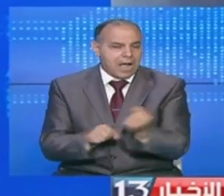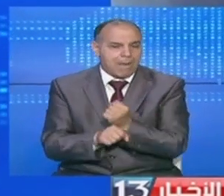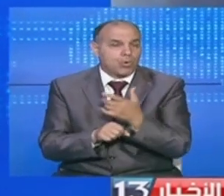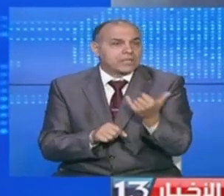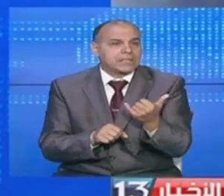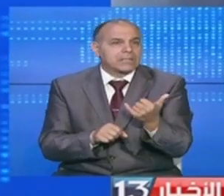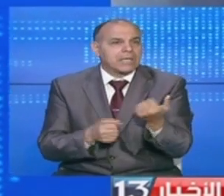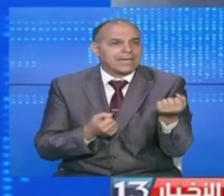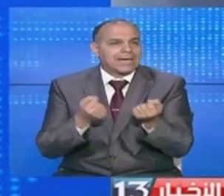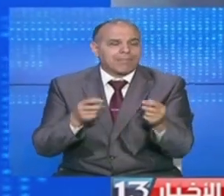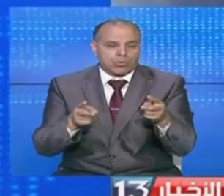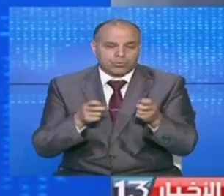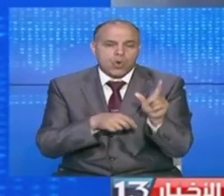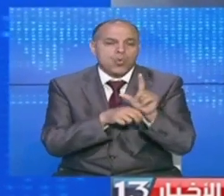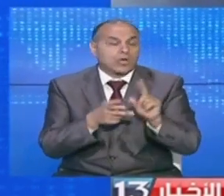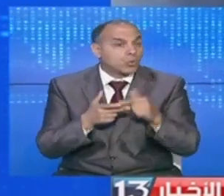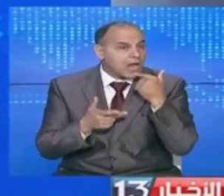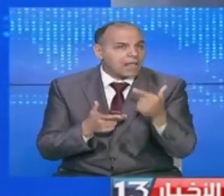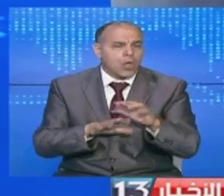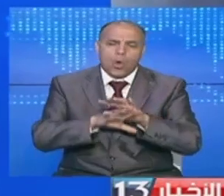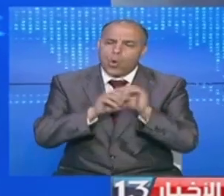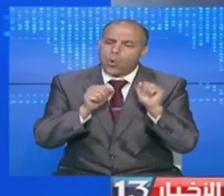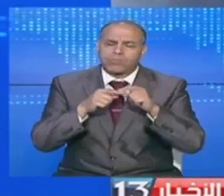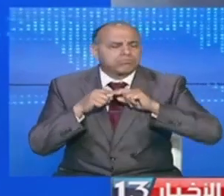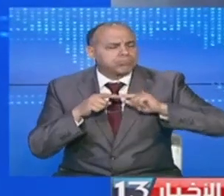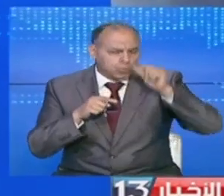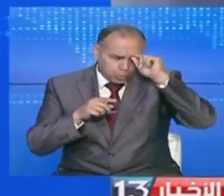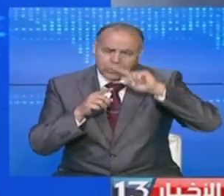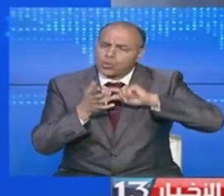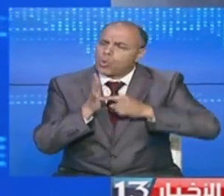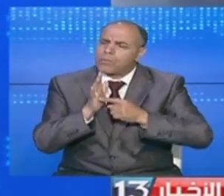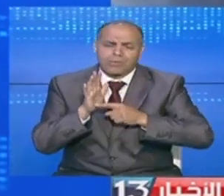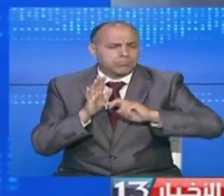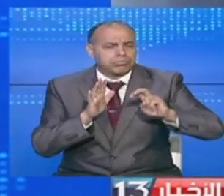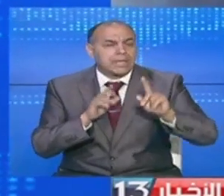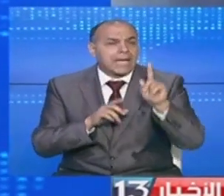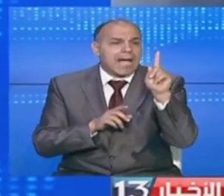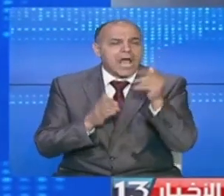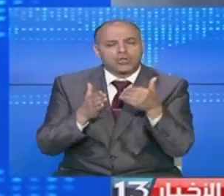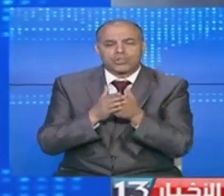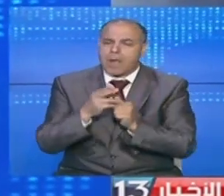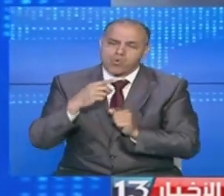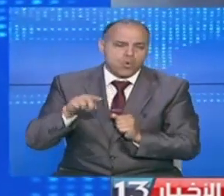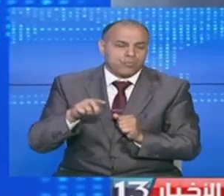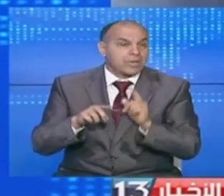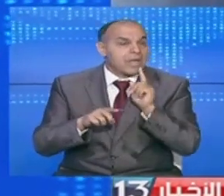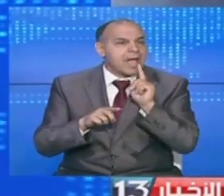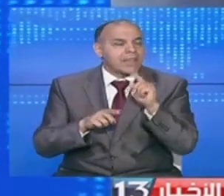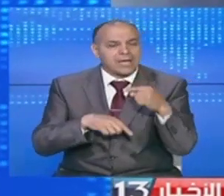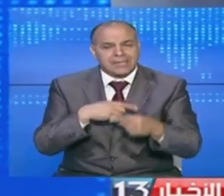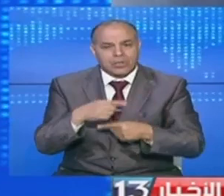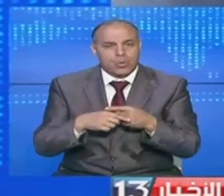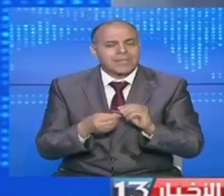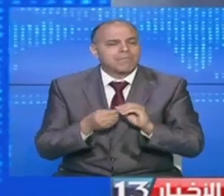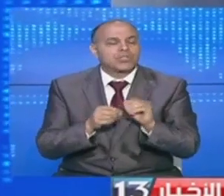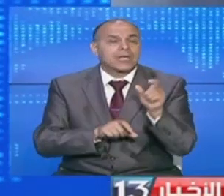بالنسبة لسيارات الأجرة اللواج بكامل الخطوط داخل الولاية باستثناء جزيرة جربة، حيث تتواصل